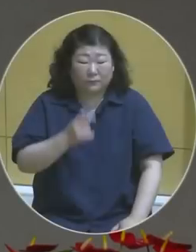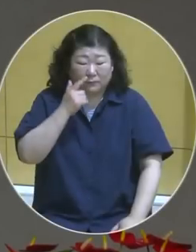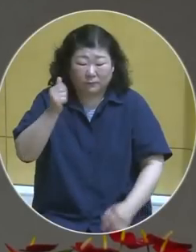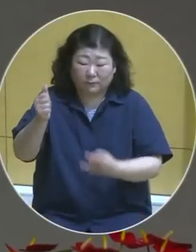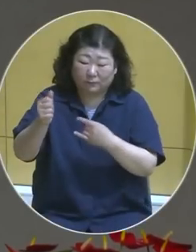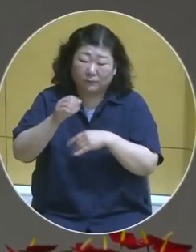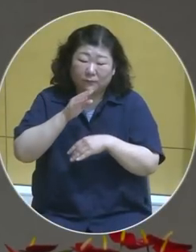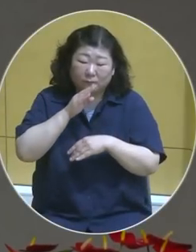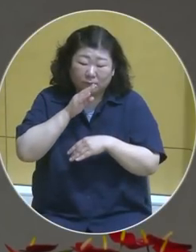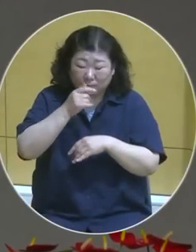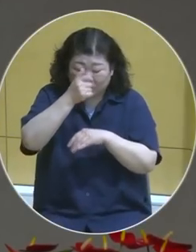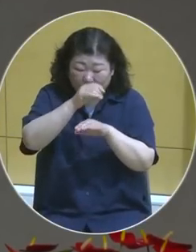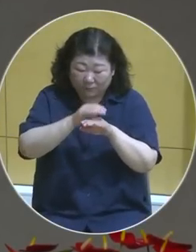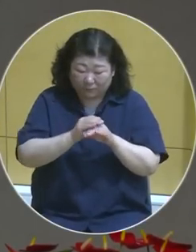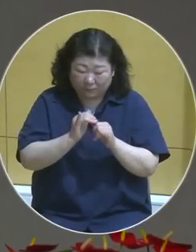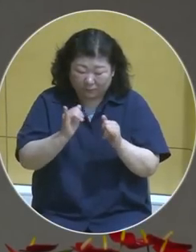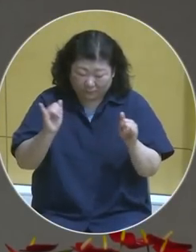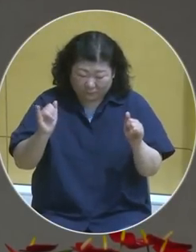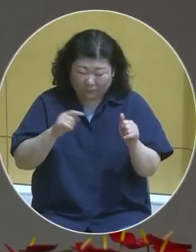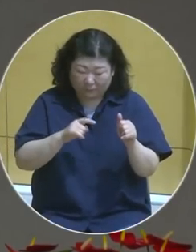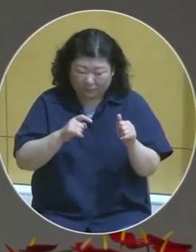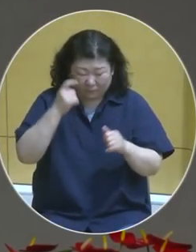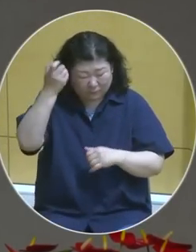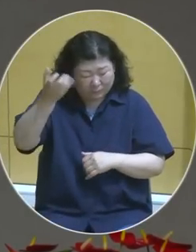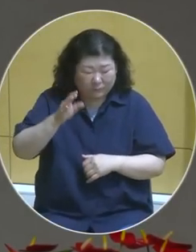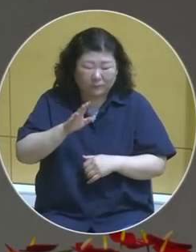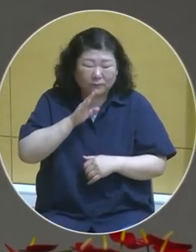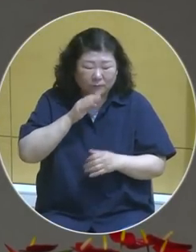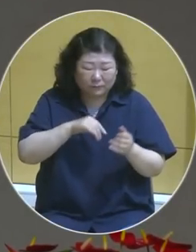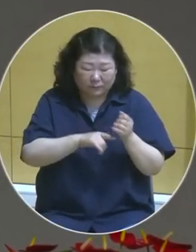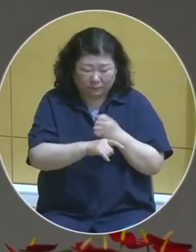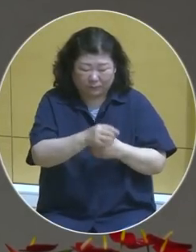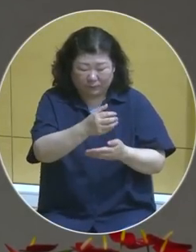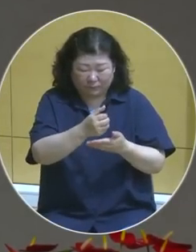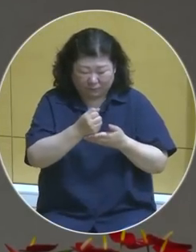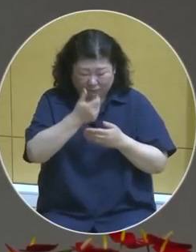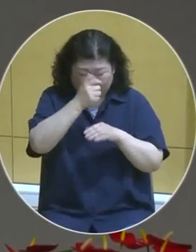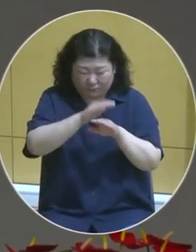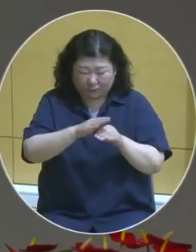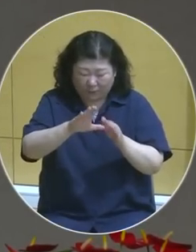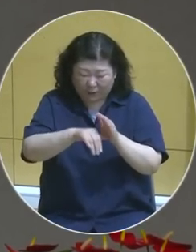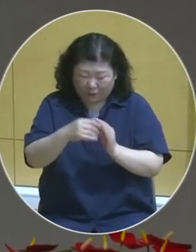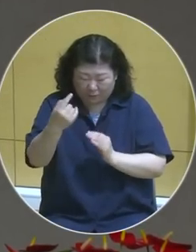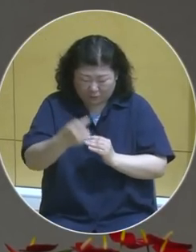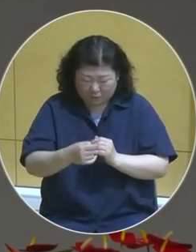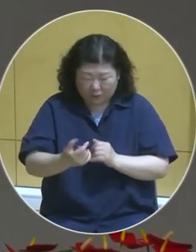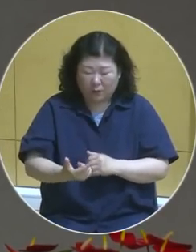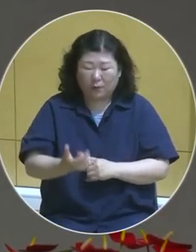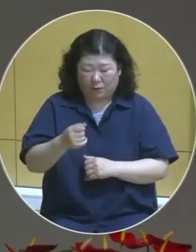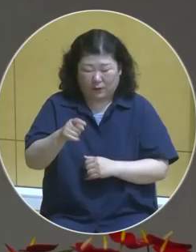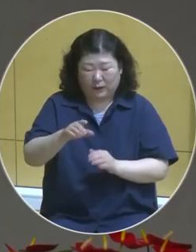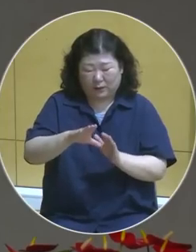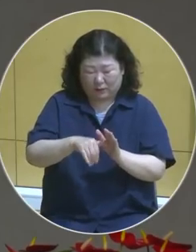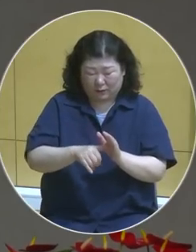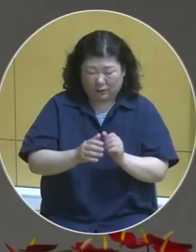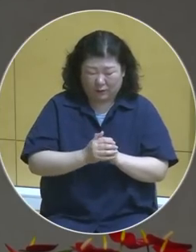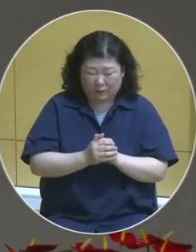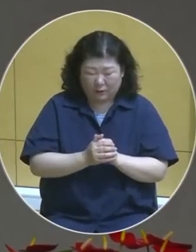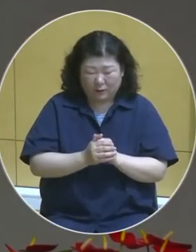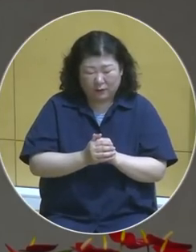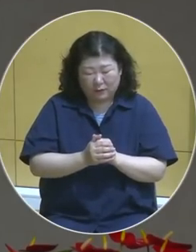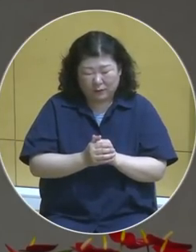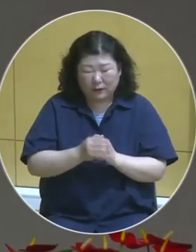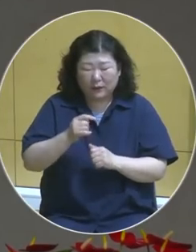아버지께 참되게 예배하는 자들은 영과 진리로 예배할 때가 오나니 곧 이때라. 아버지께서는